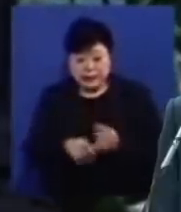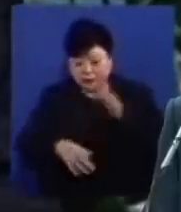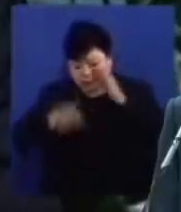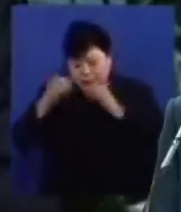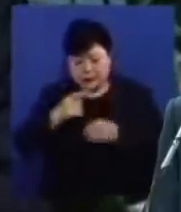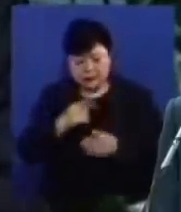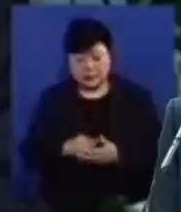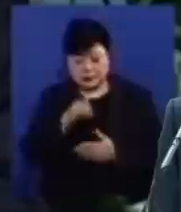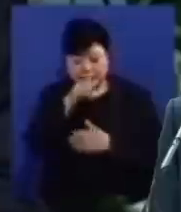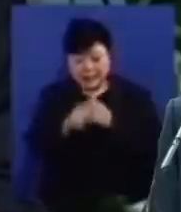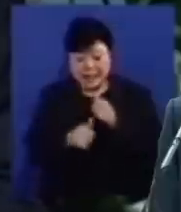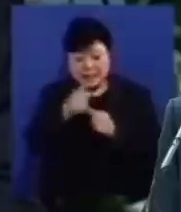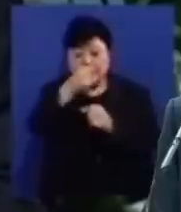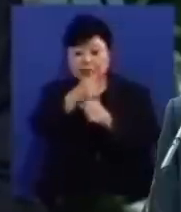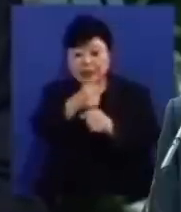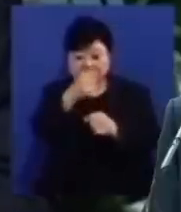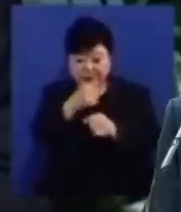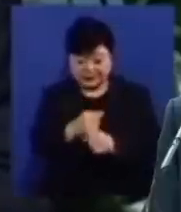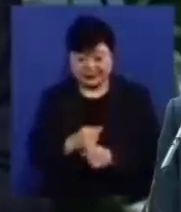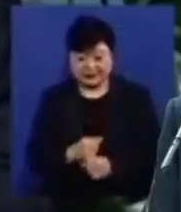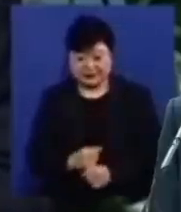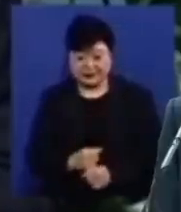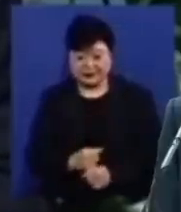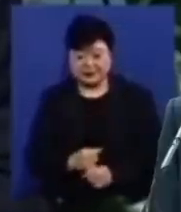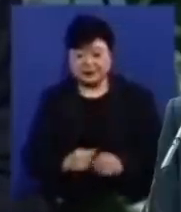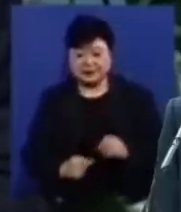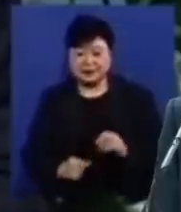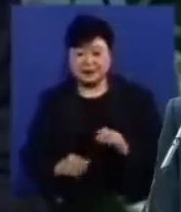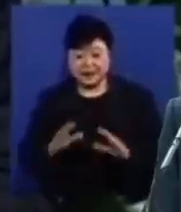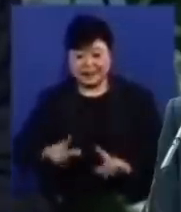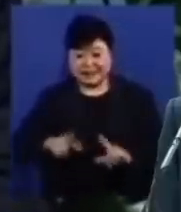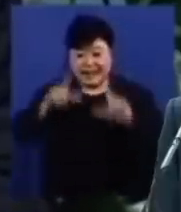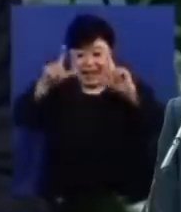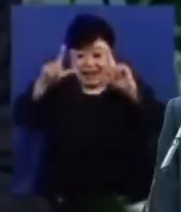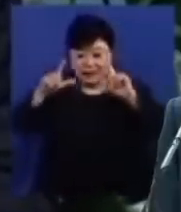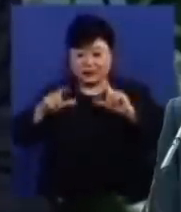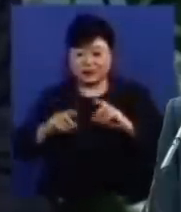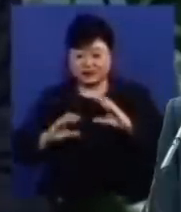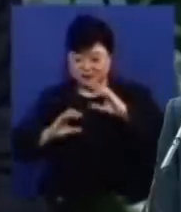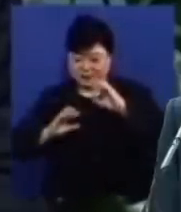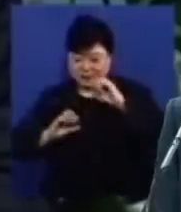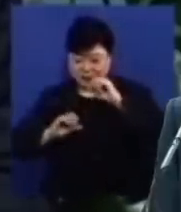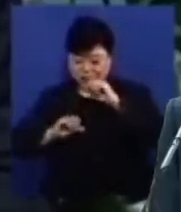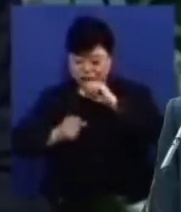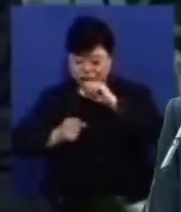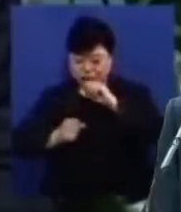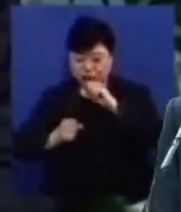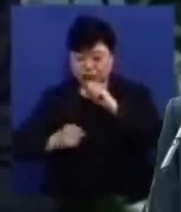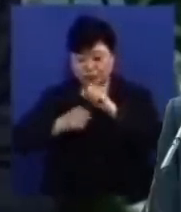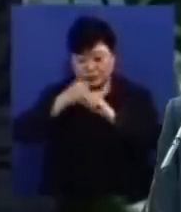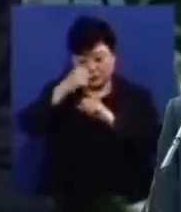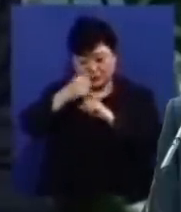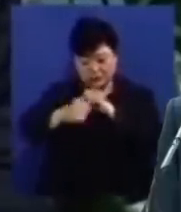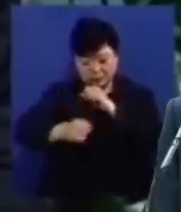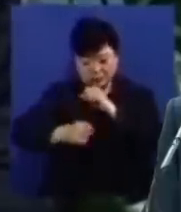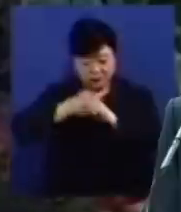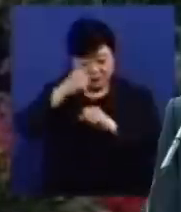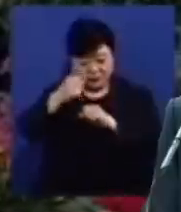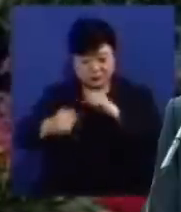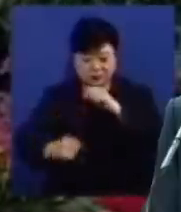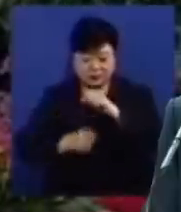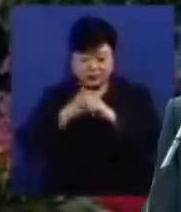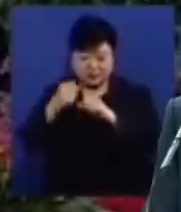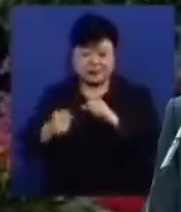그런데 하나님이 지으신 태양계 속에 지구는 태양을 중심으로 해서 365일